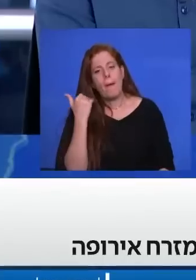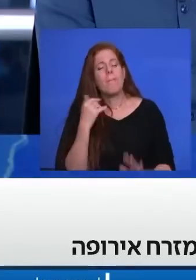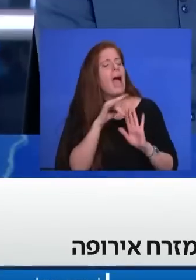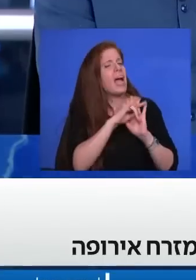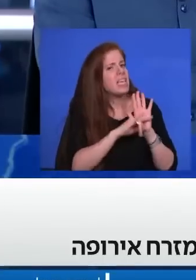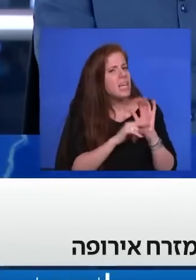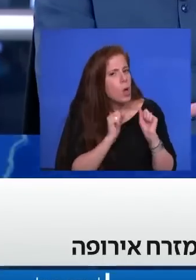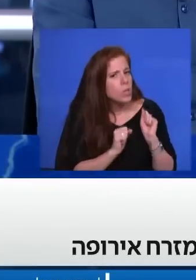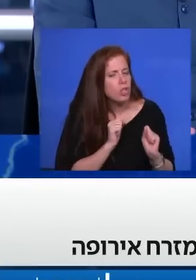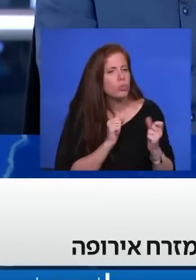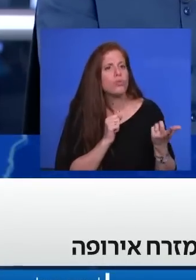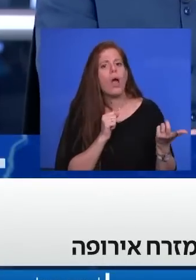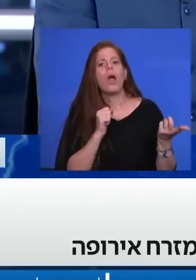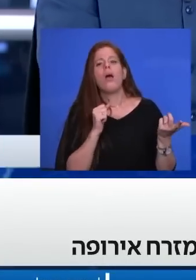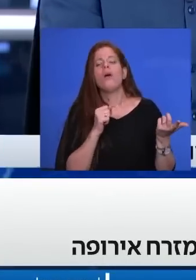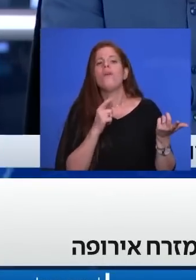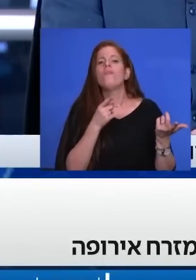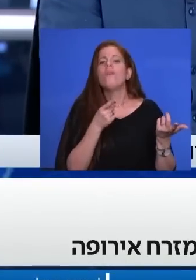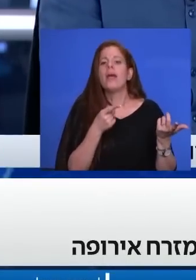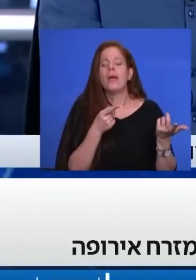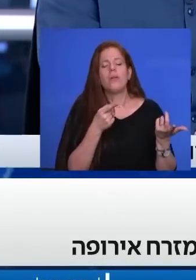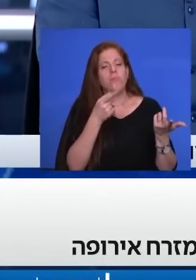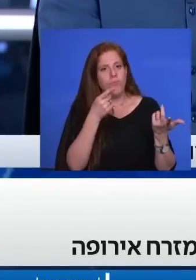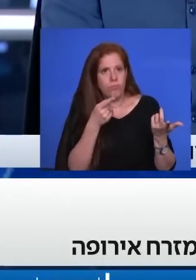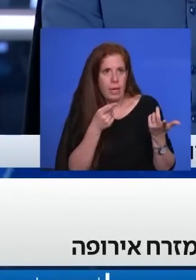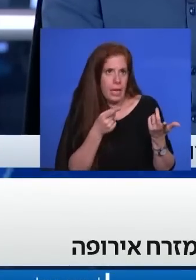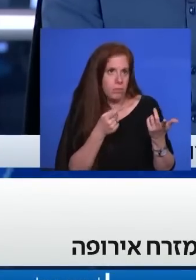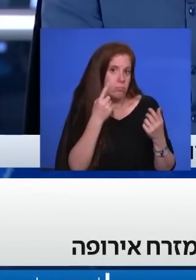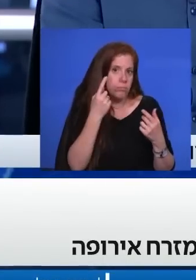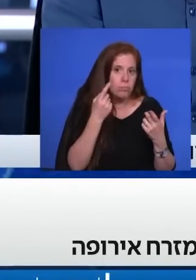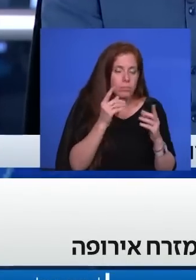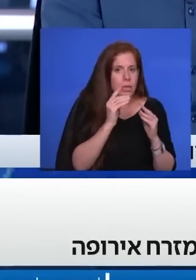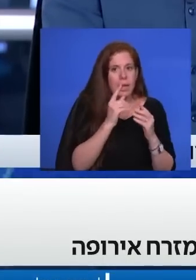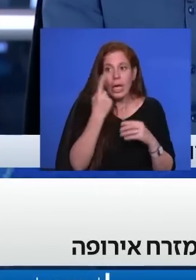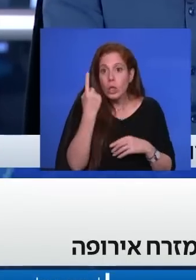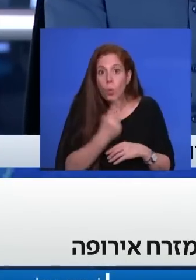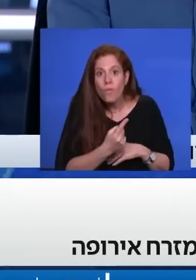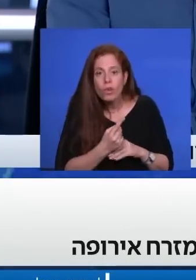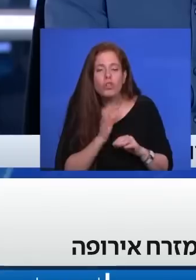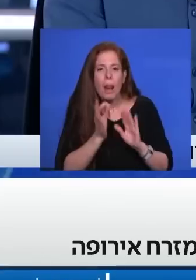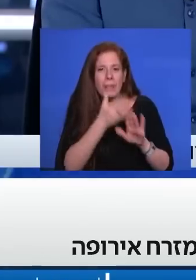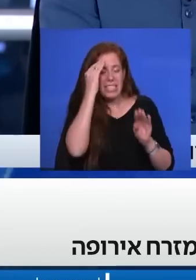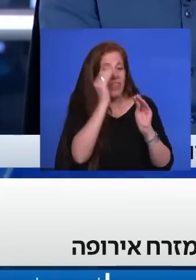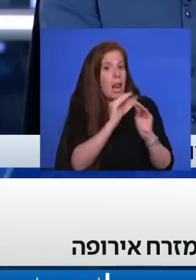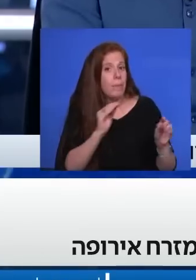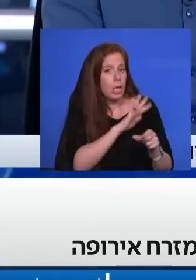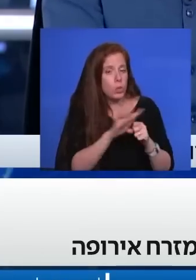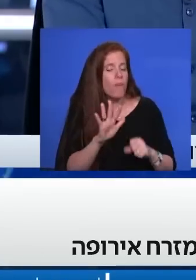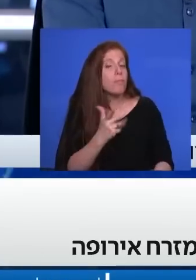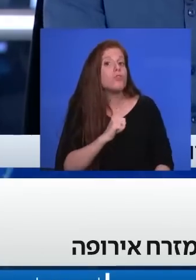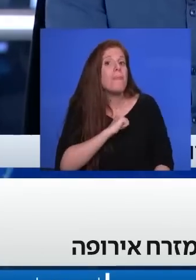נוקשה וחיוב של בתי ספר למשל, ללמד על השואה, אבל הדבר הבאמת מרתק בעיניי הוא דווקא מה שקורה